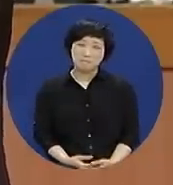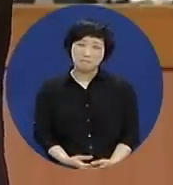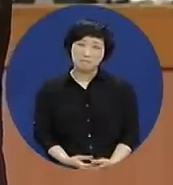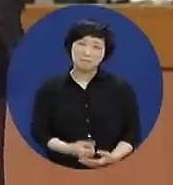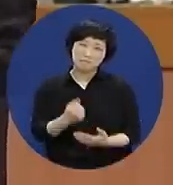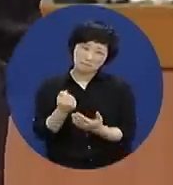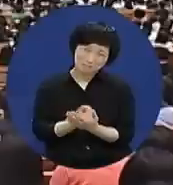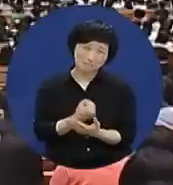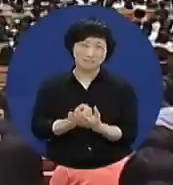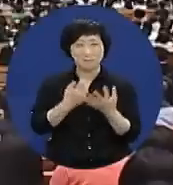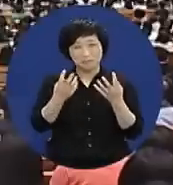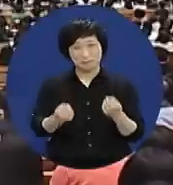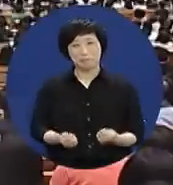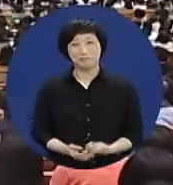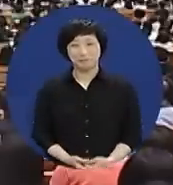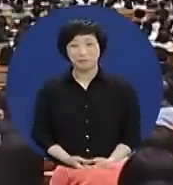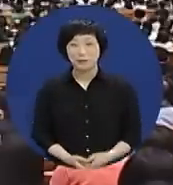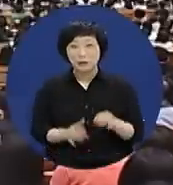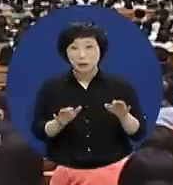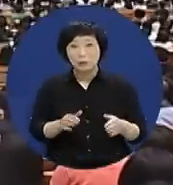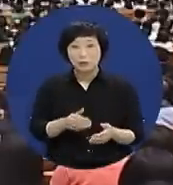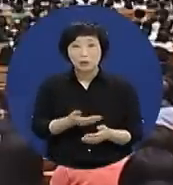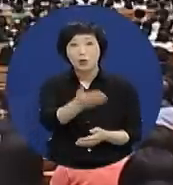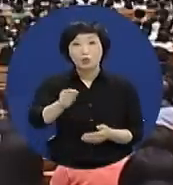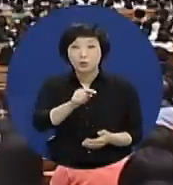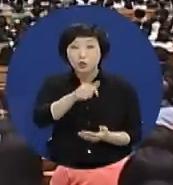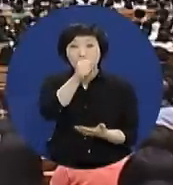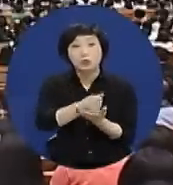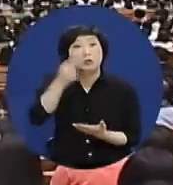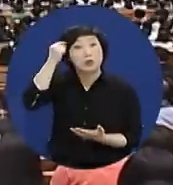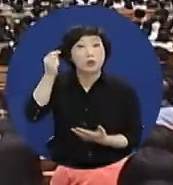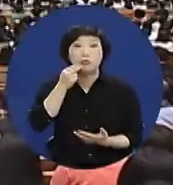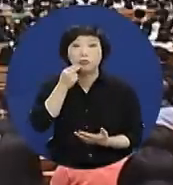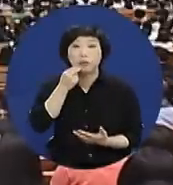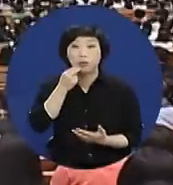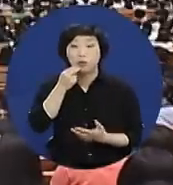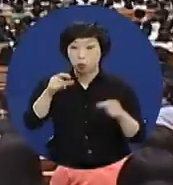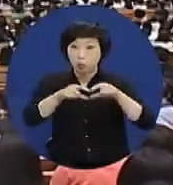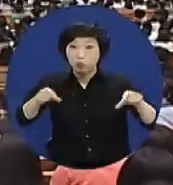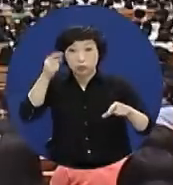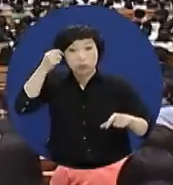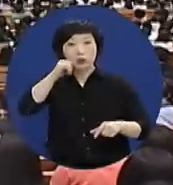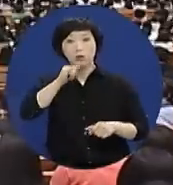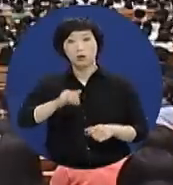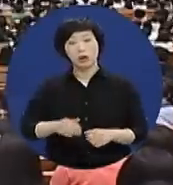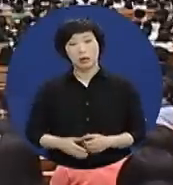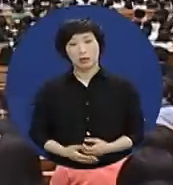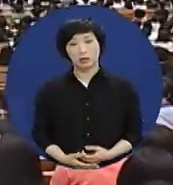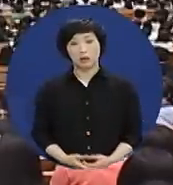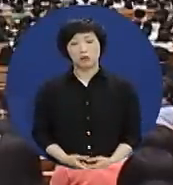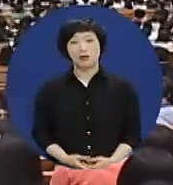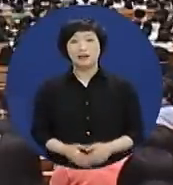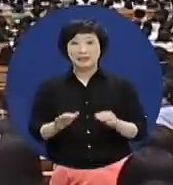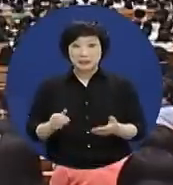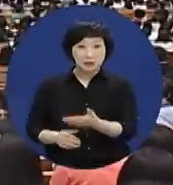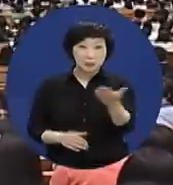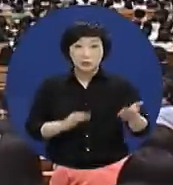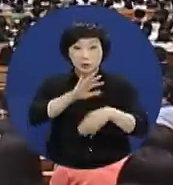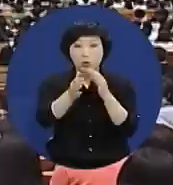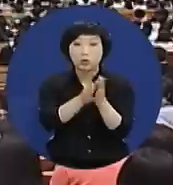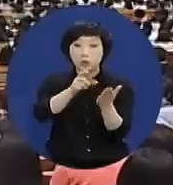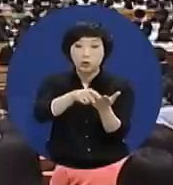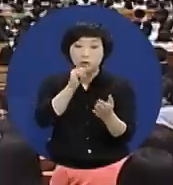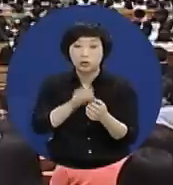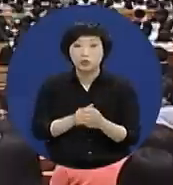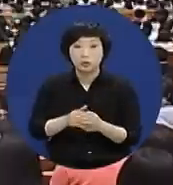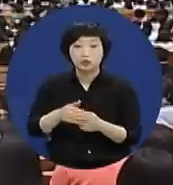偉いと思われますかそれが罪であるとは思ってませんいつものごとだからですねしかし次